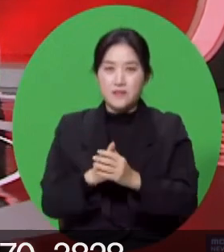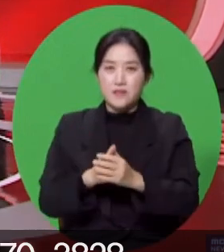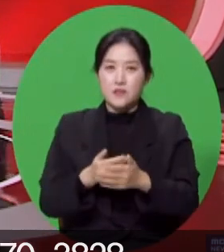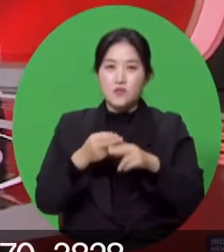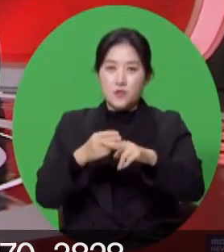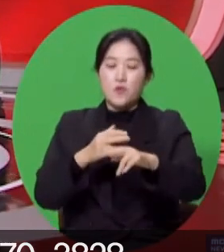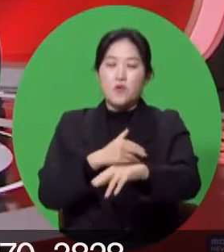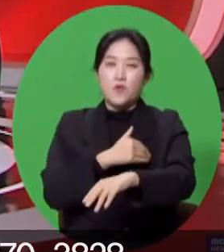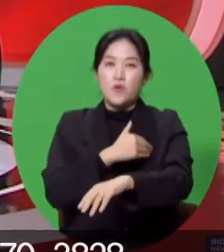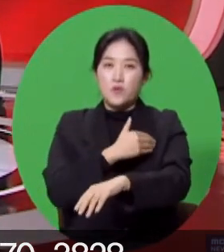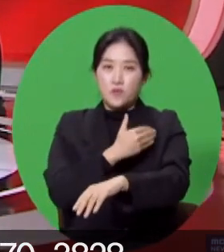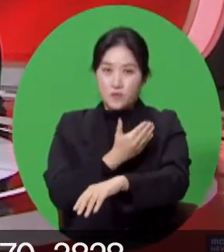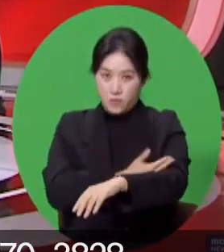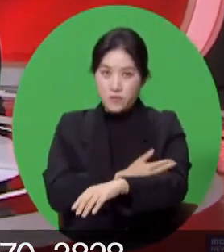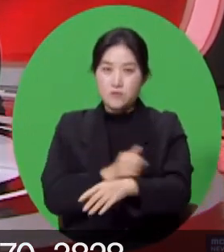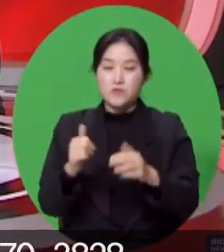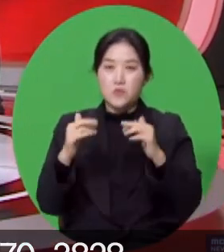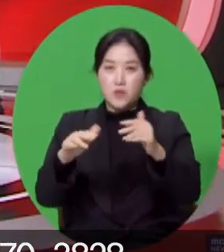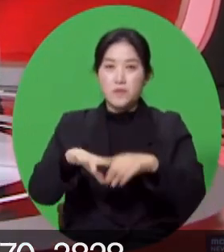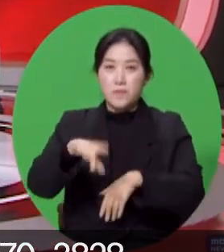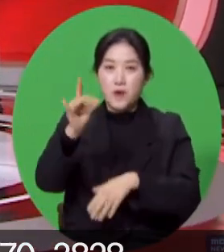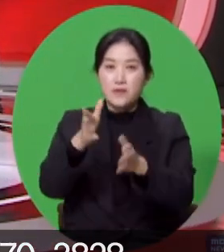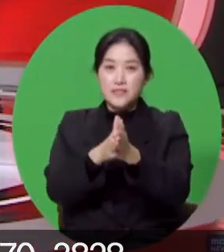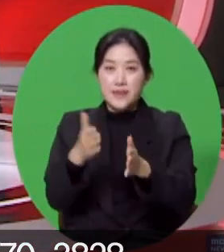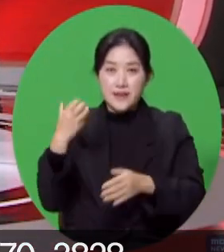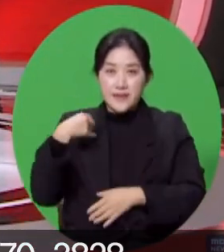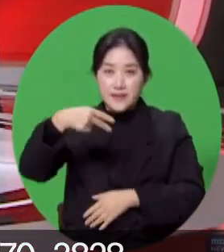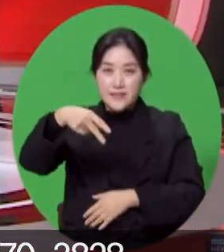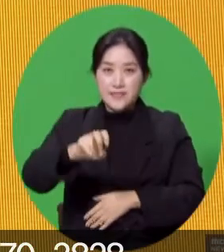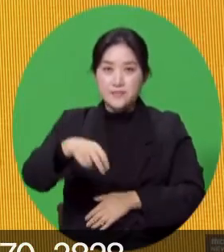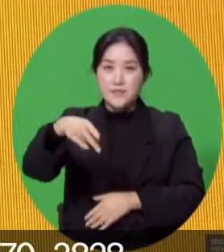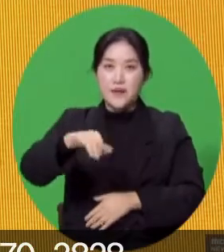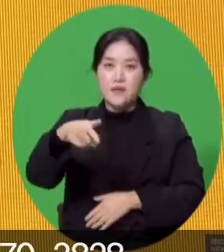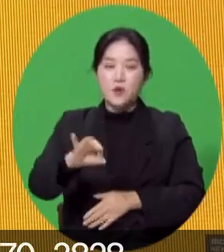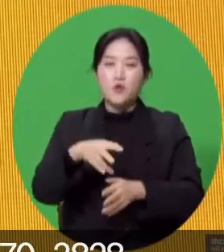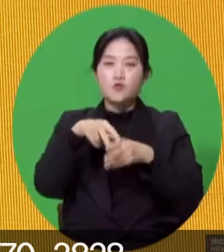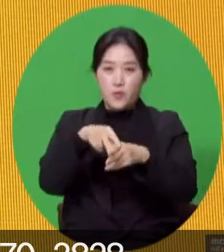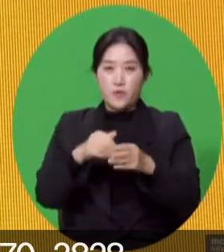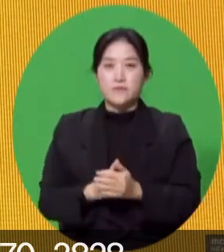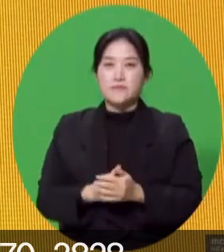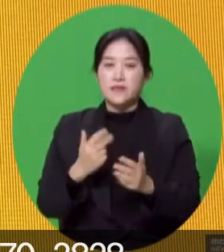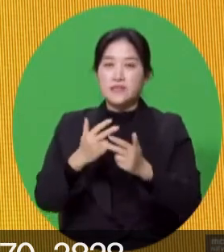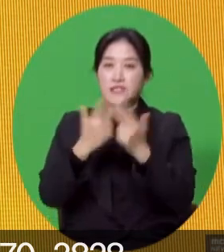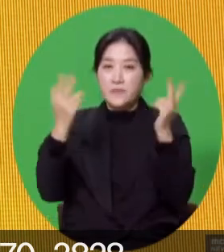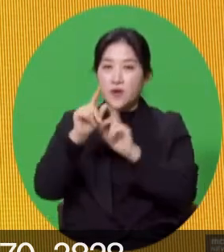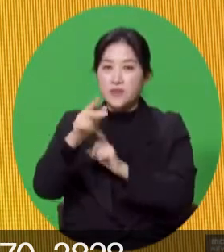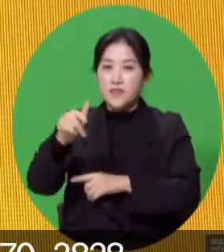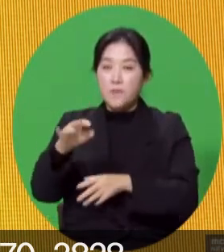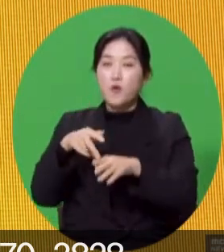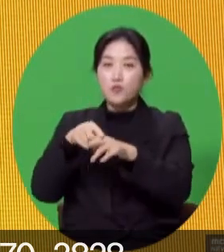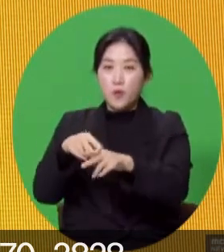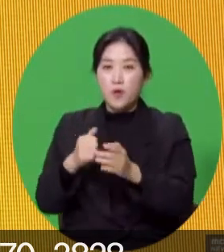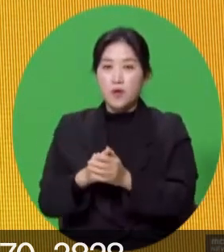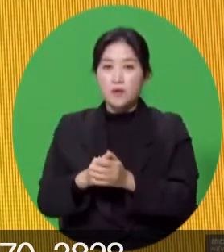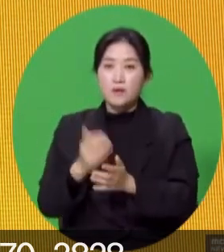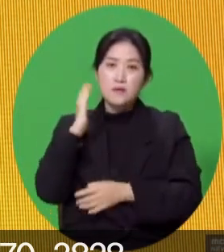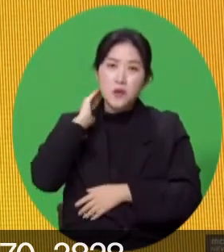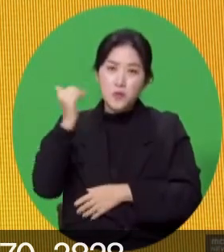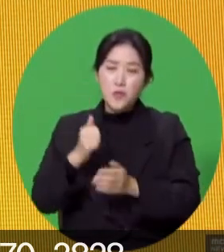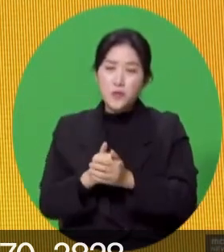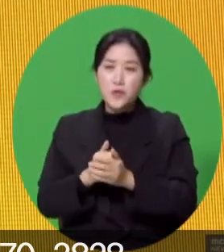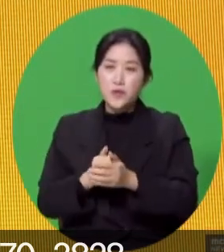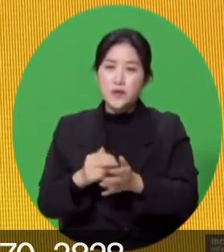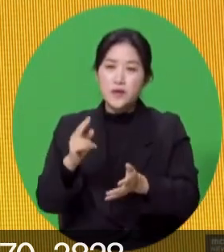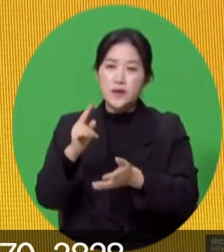주도권 토론은 심상정 후보부터 시작하겠습니다. 네, 이재명 후보님. 네. 어떤 대통령이 양도세